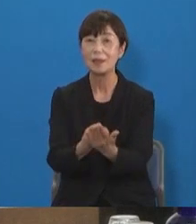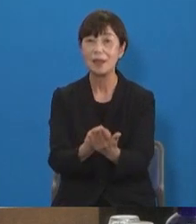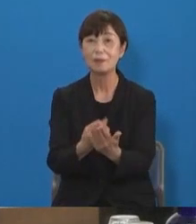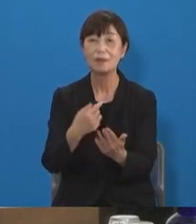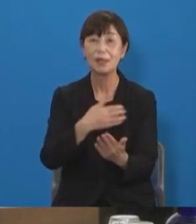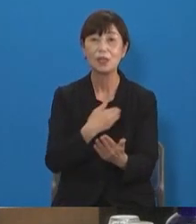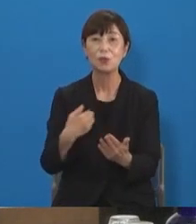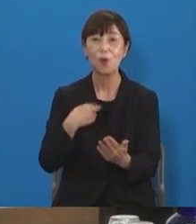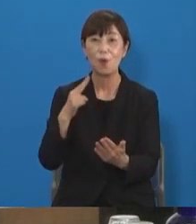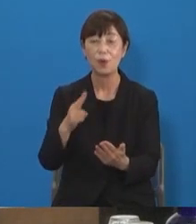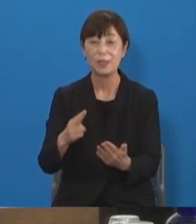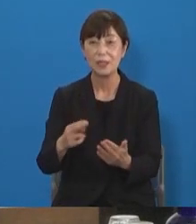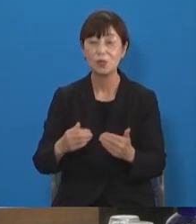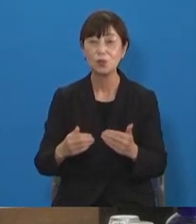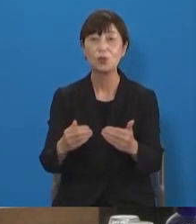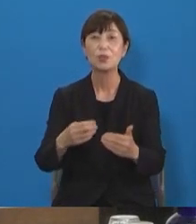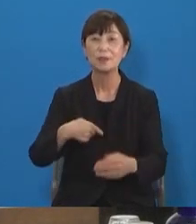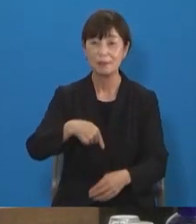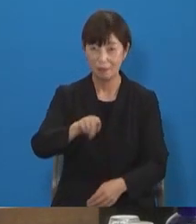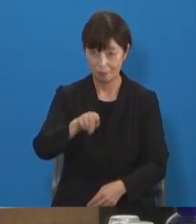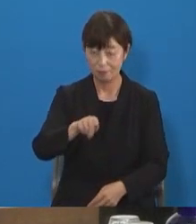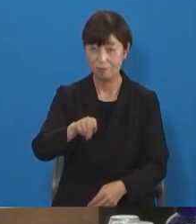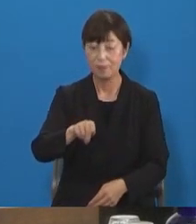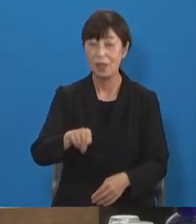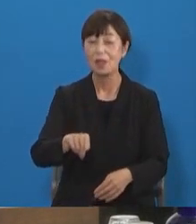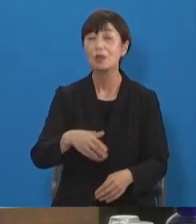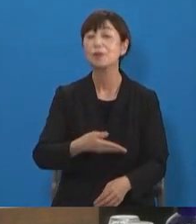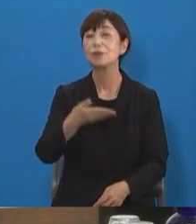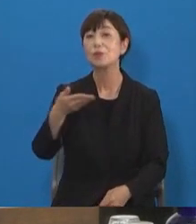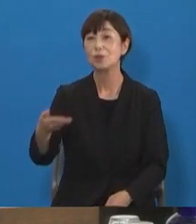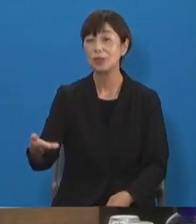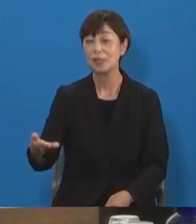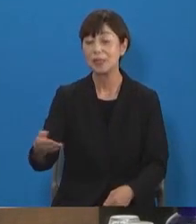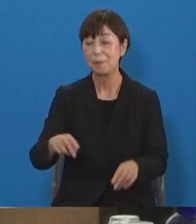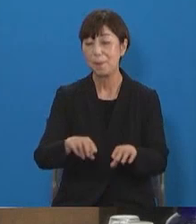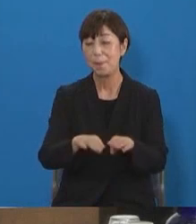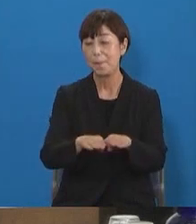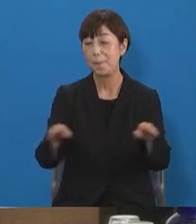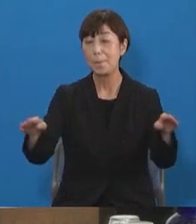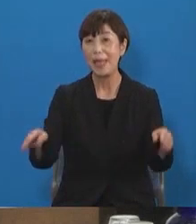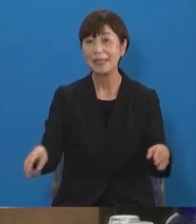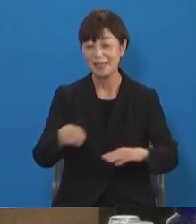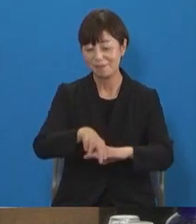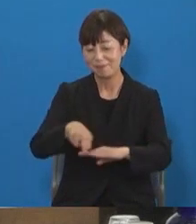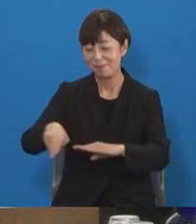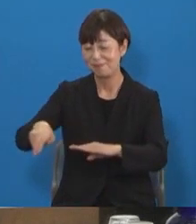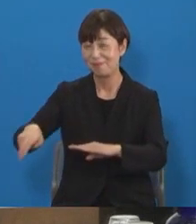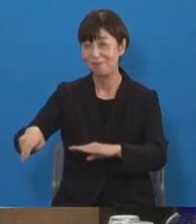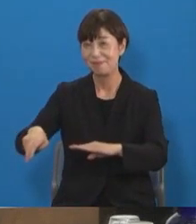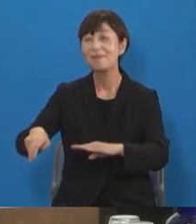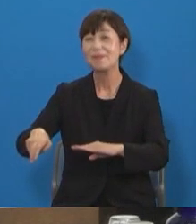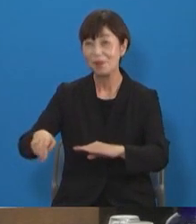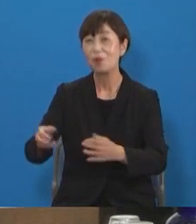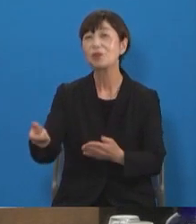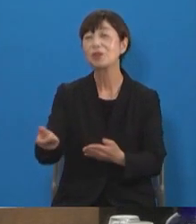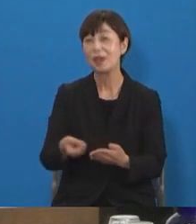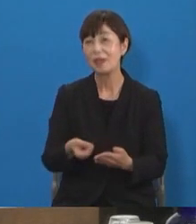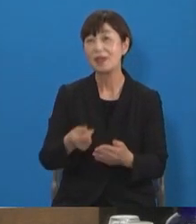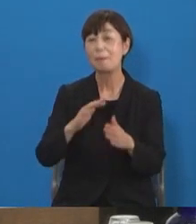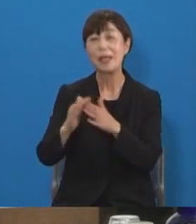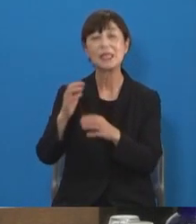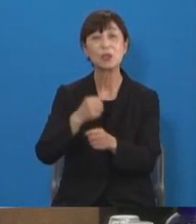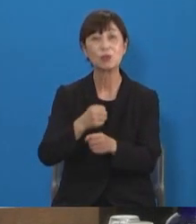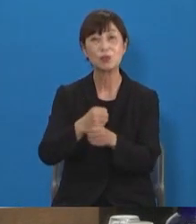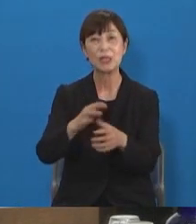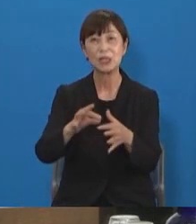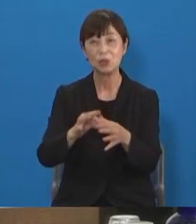ります。次に、ベンチを活用したまちづくりについてでございます。京都市では、首都と公共